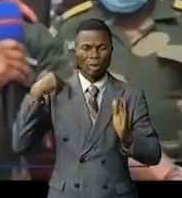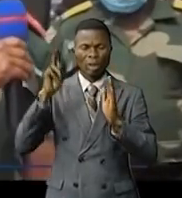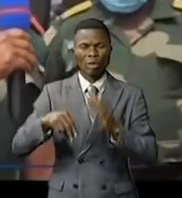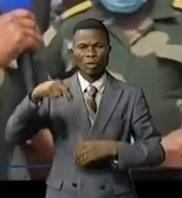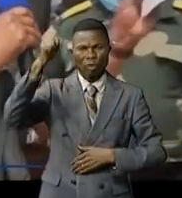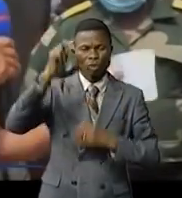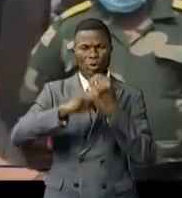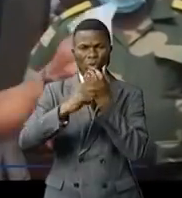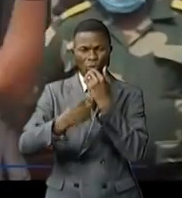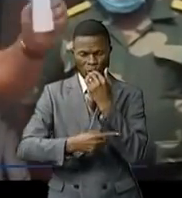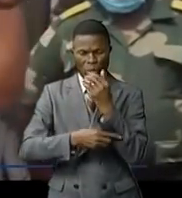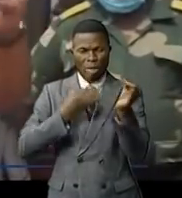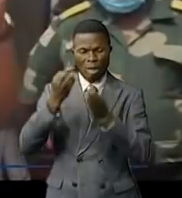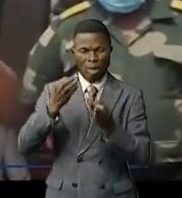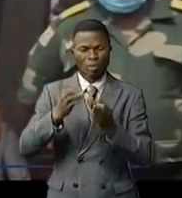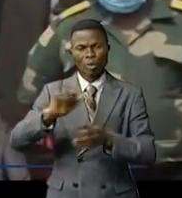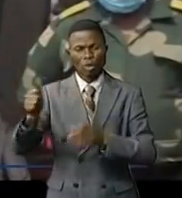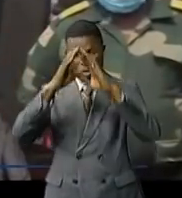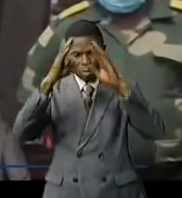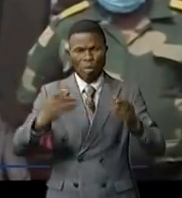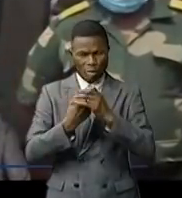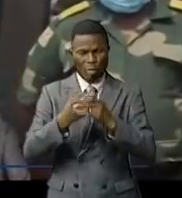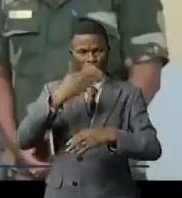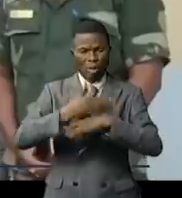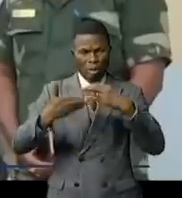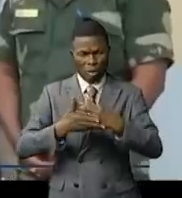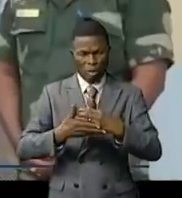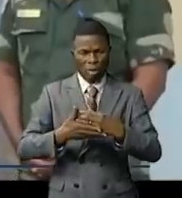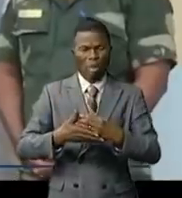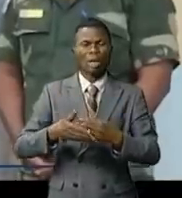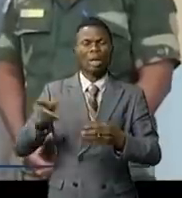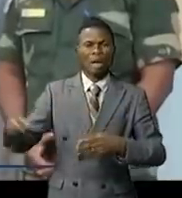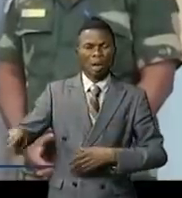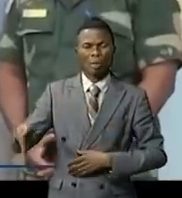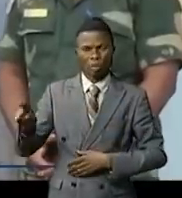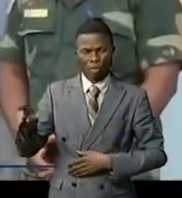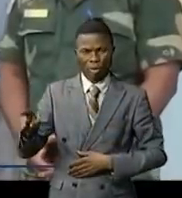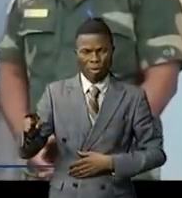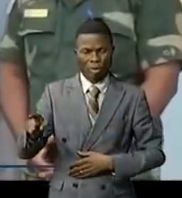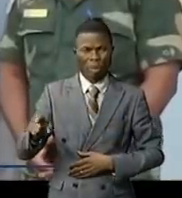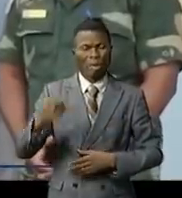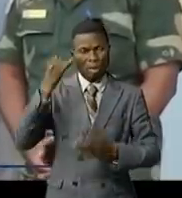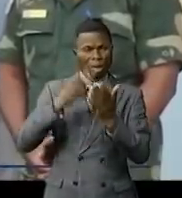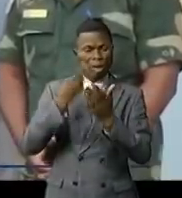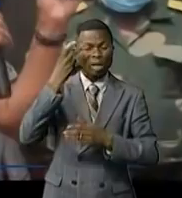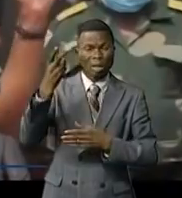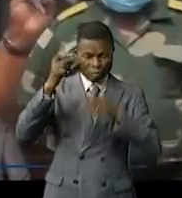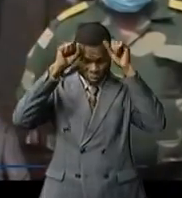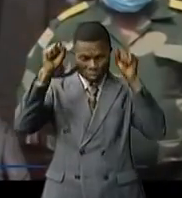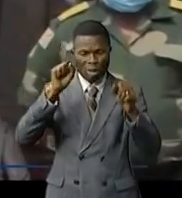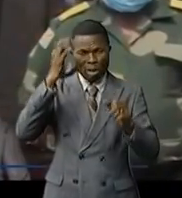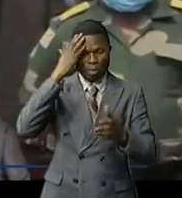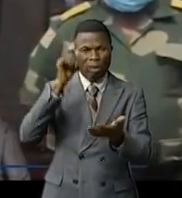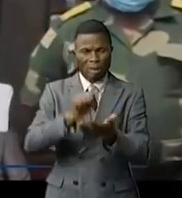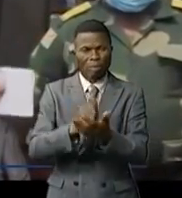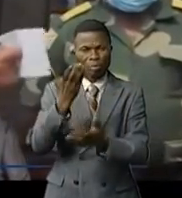Nord Kivu a clarifié que d'autres bâtiments seront construits dans d'autres coins de la province selon la vision du chef de l'État, tout